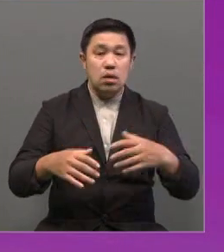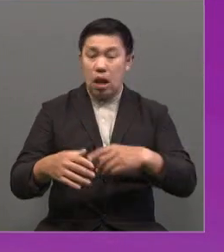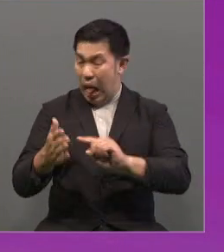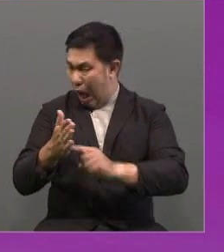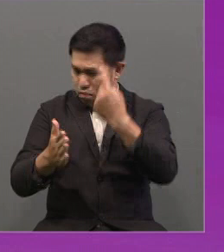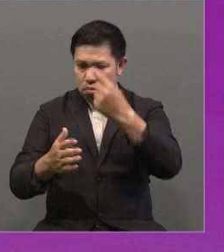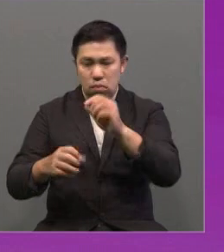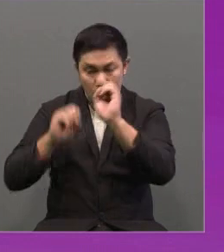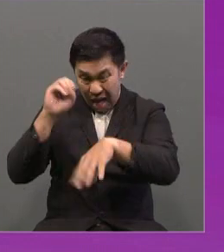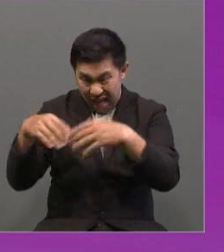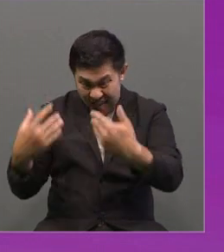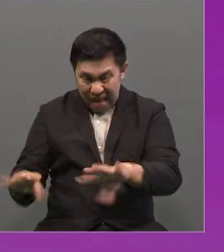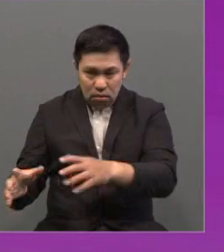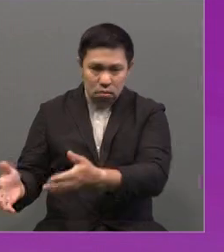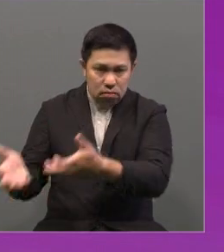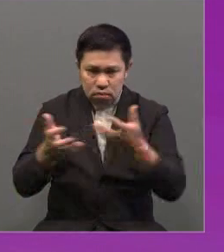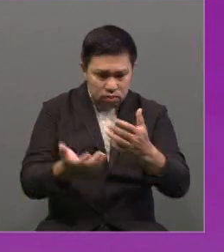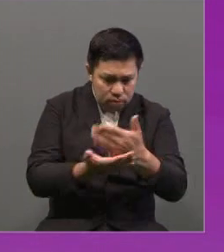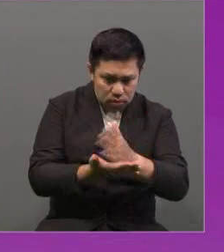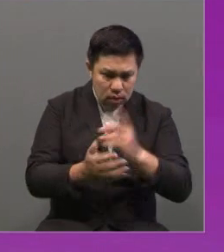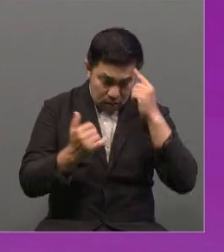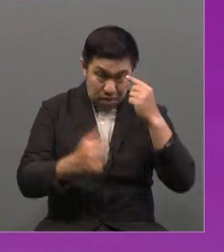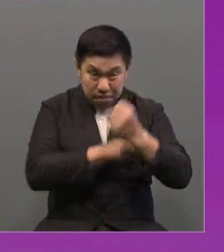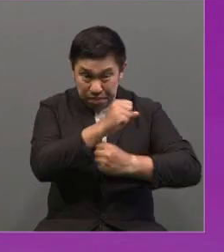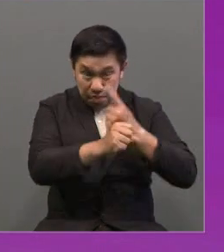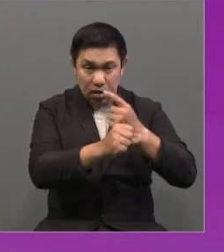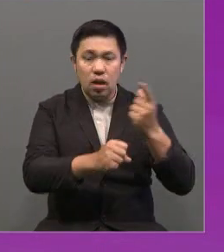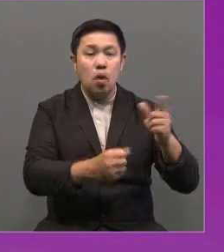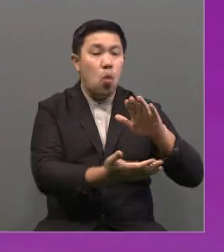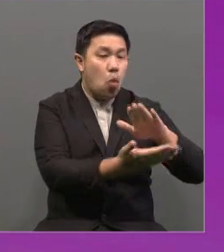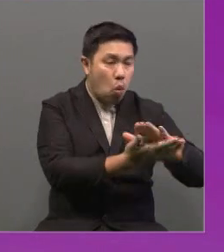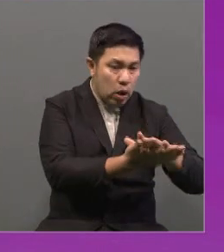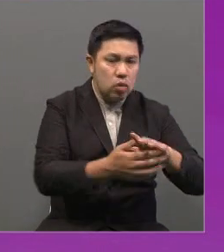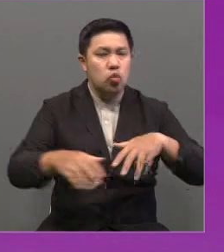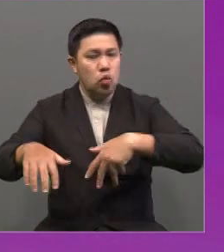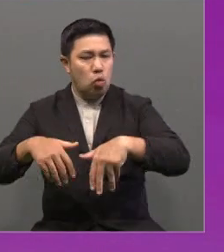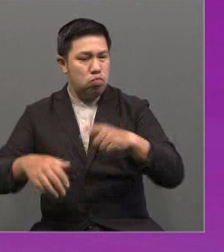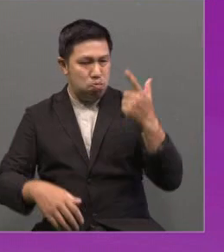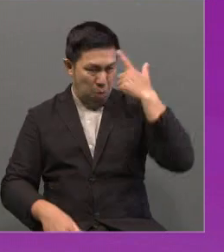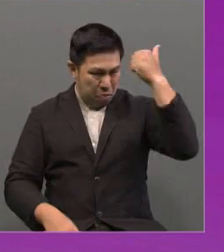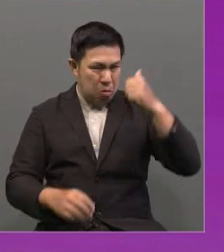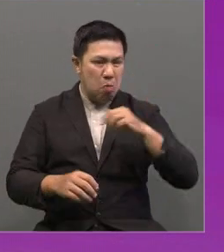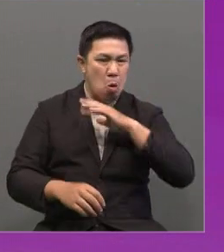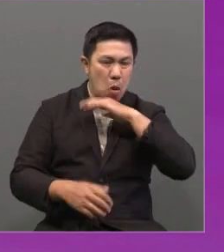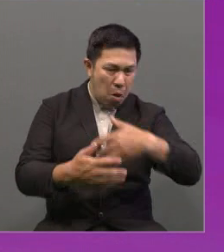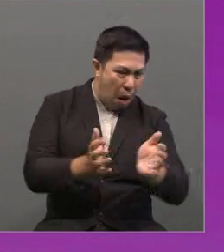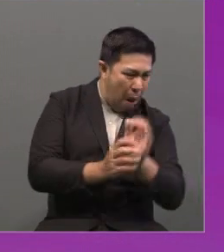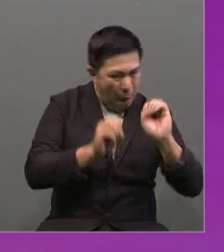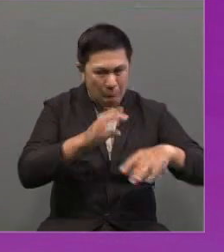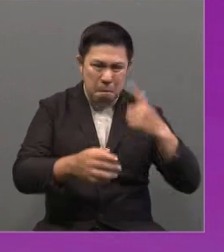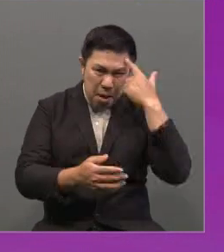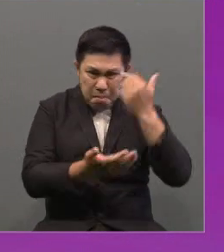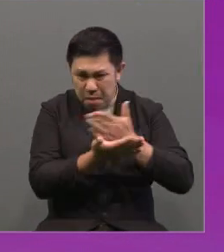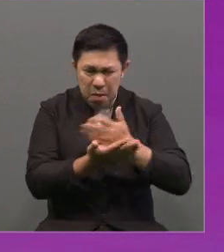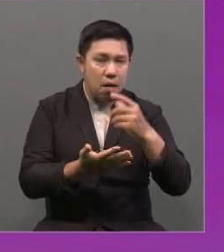ตั้งแต่ต้นทางแต่ละปีเนี่ยเขาจะมีการคัดเลือกชุมชนแล้วก็โรงเรียนปลอดขยะเพื่อเข้ารับรางวัลด้วยนะครับจะได้เป็นการสร้างกำลังใจในการ